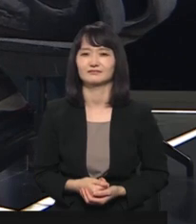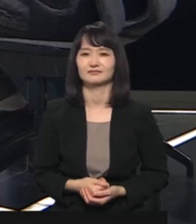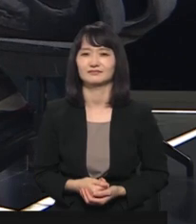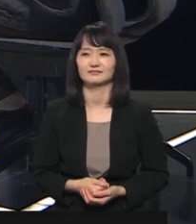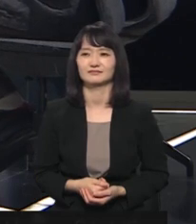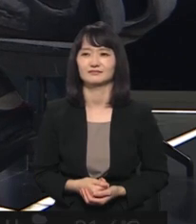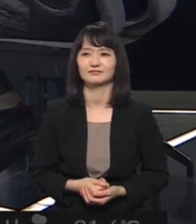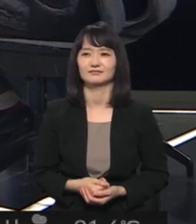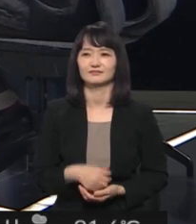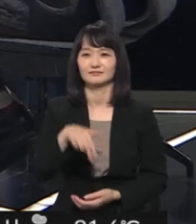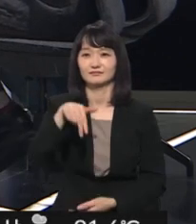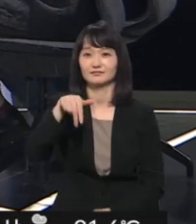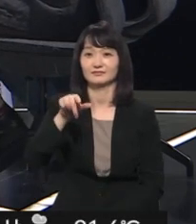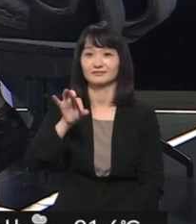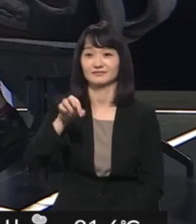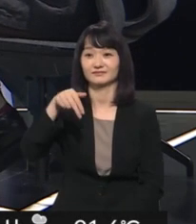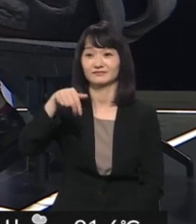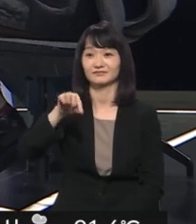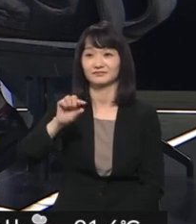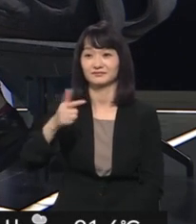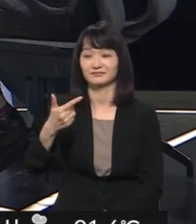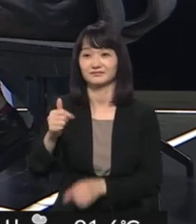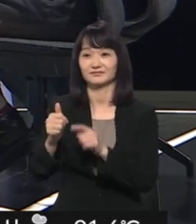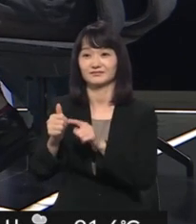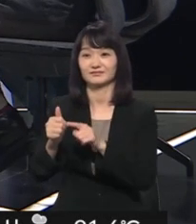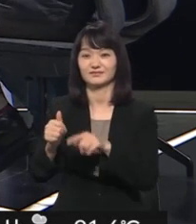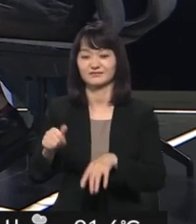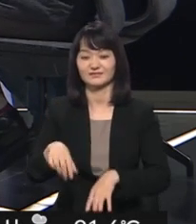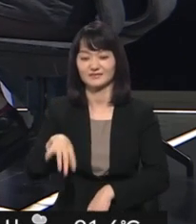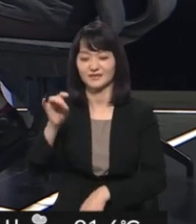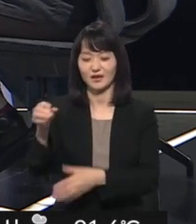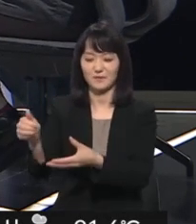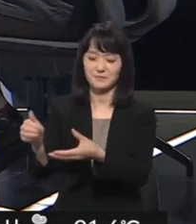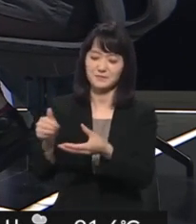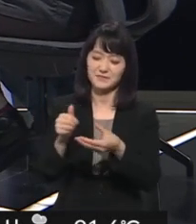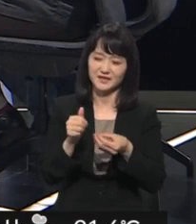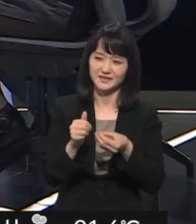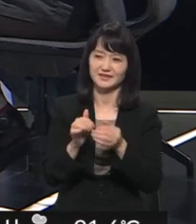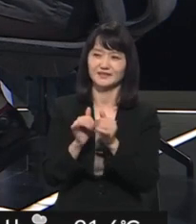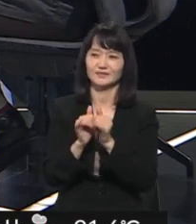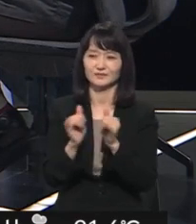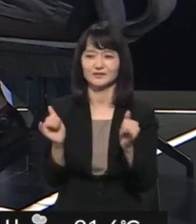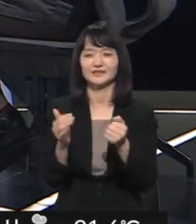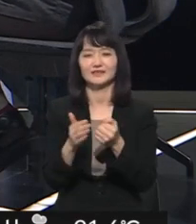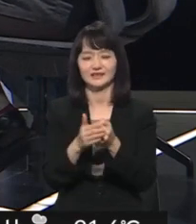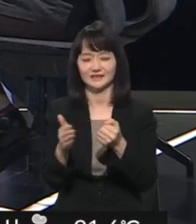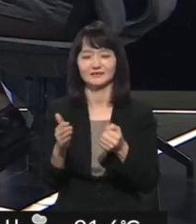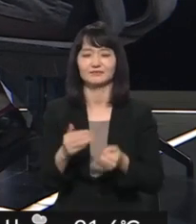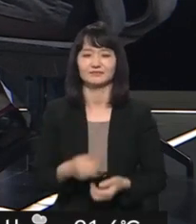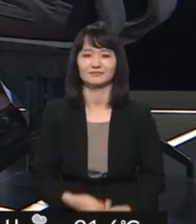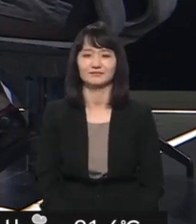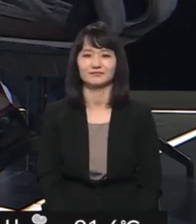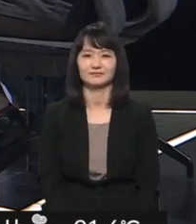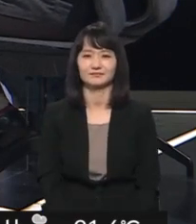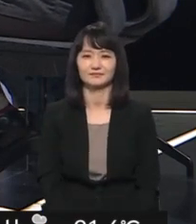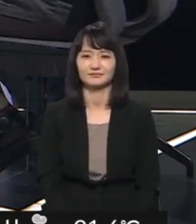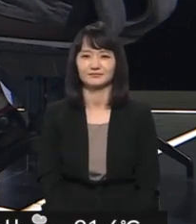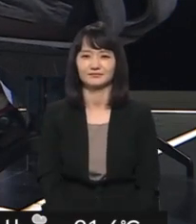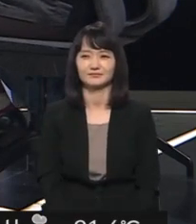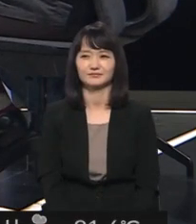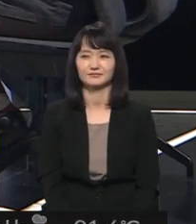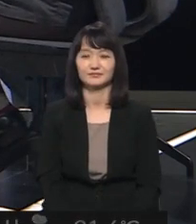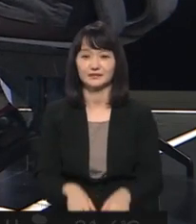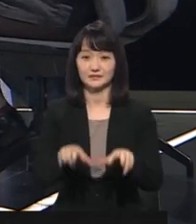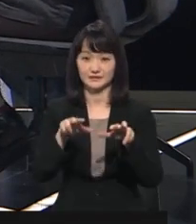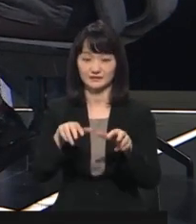그래서 제가 회원 하듯이 또 저희 초창기 패널이 어찌합니까 않아야 그래 예수 해놨습니다 더 이 이즈미